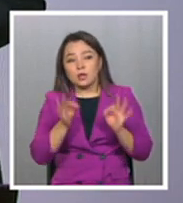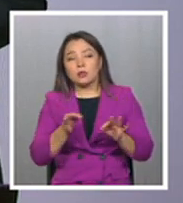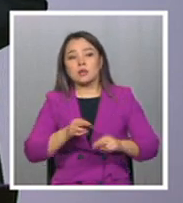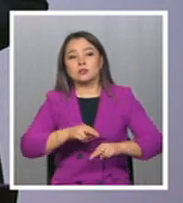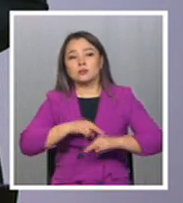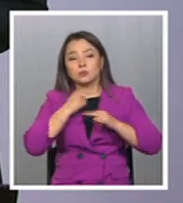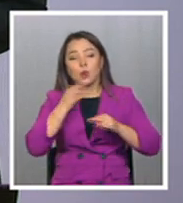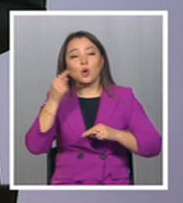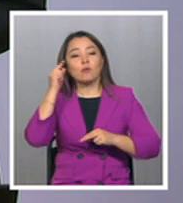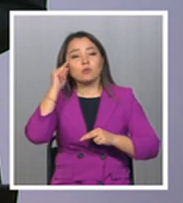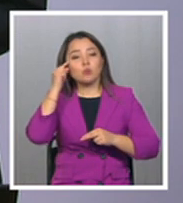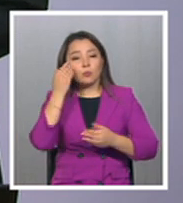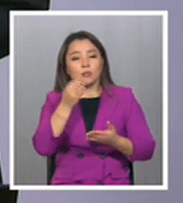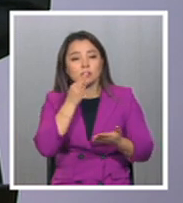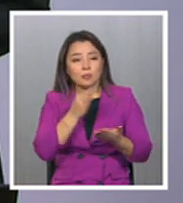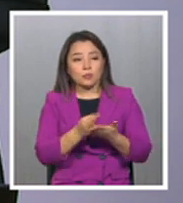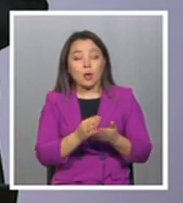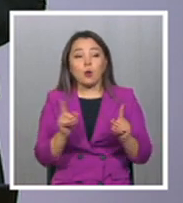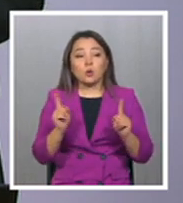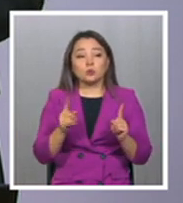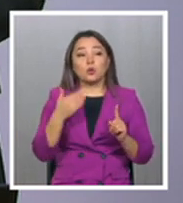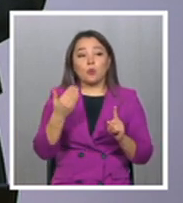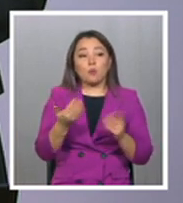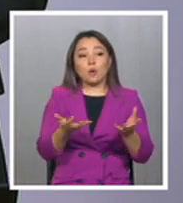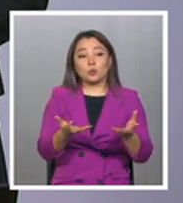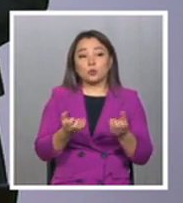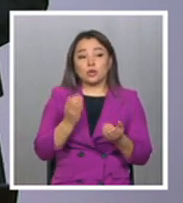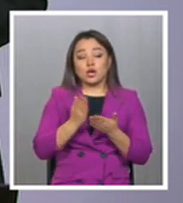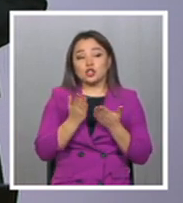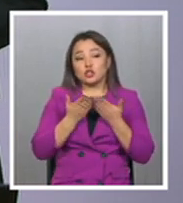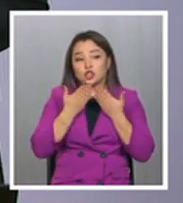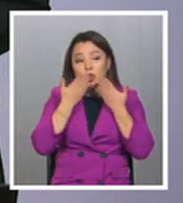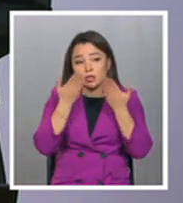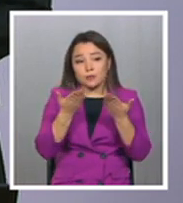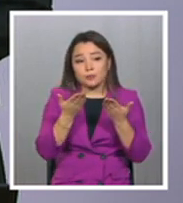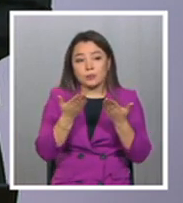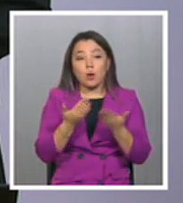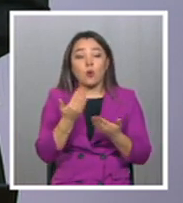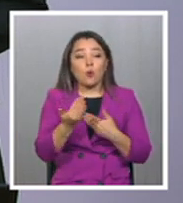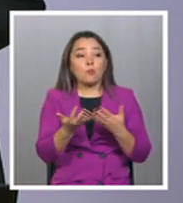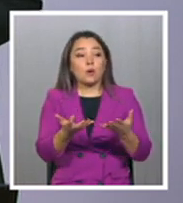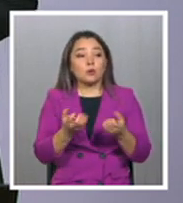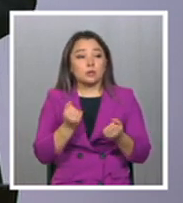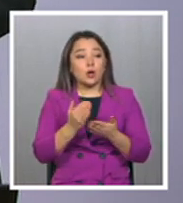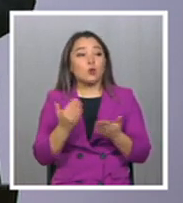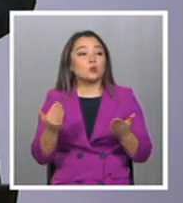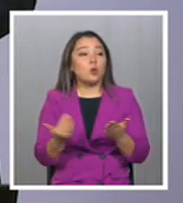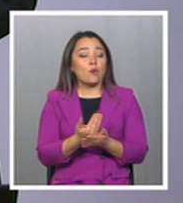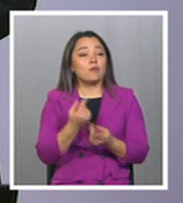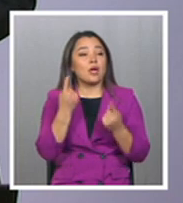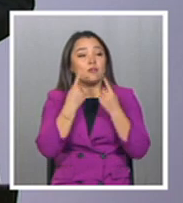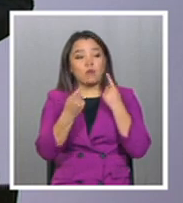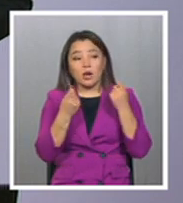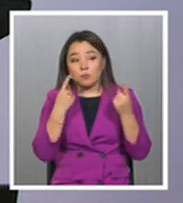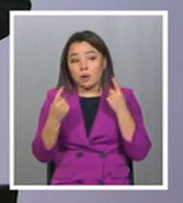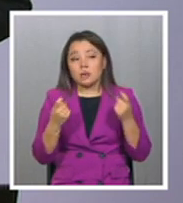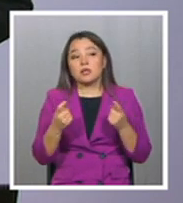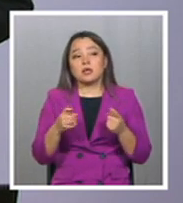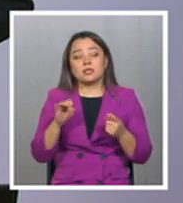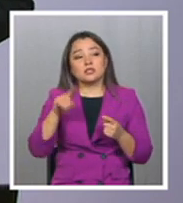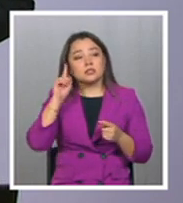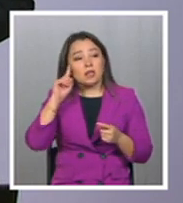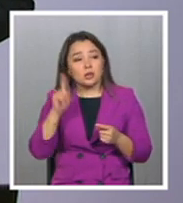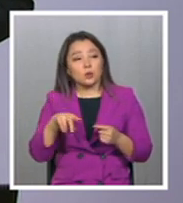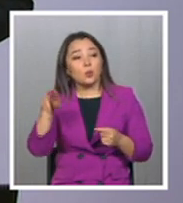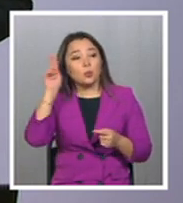и вдумчиво. А что он получает при чтении? Он получает новую информацию, знания,